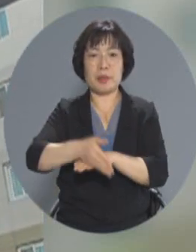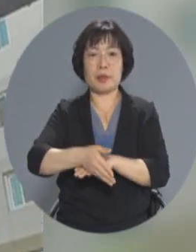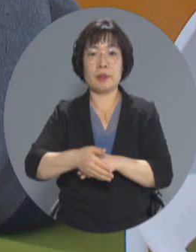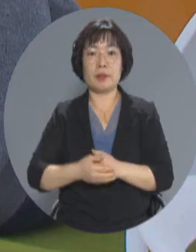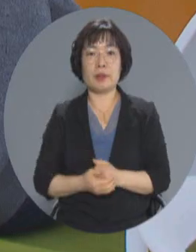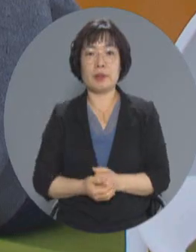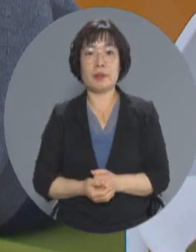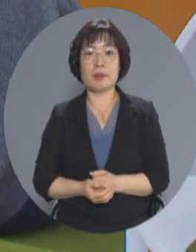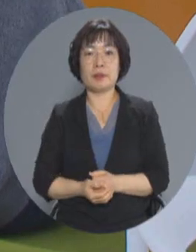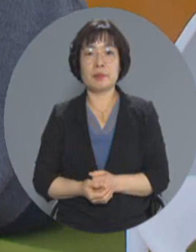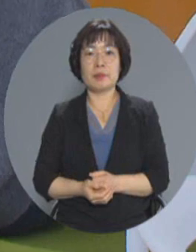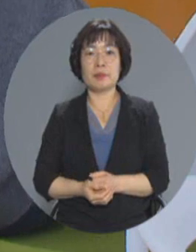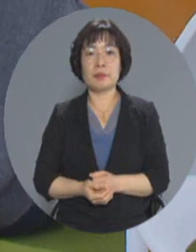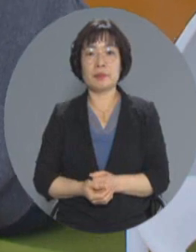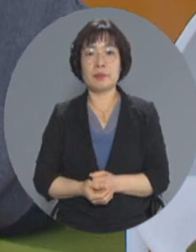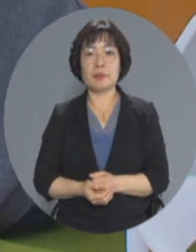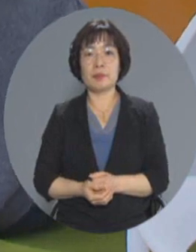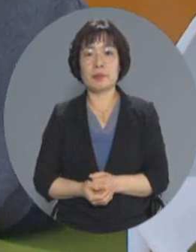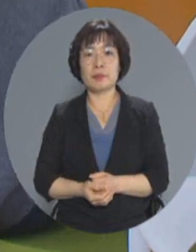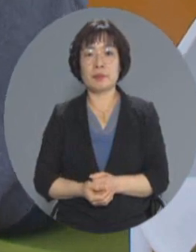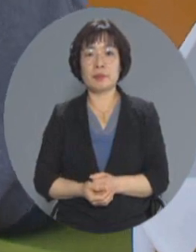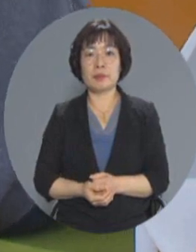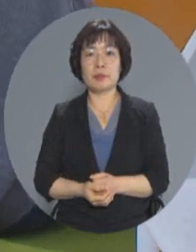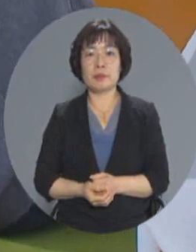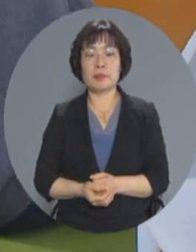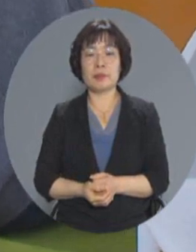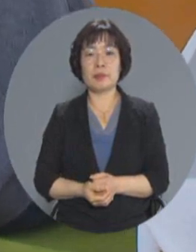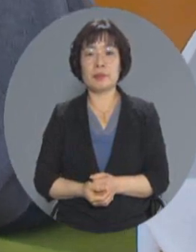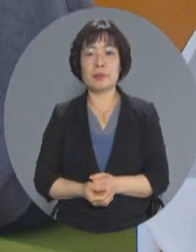있습니다. MBC 뉴스 강서영입니다.